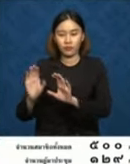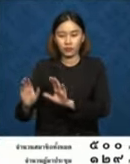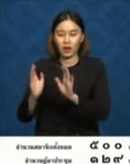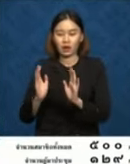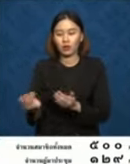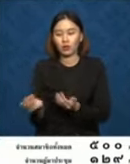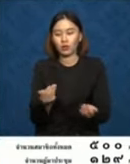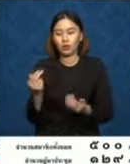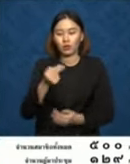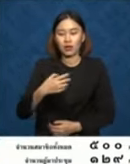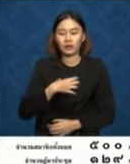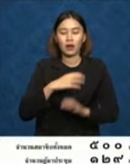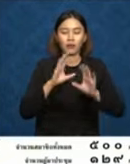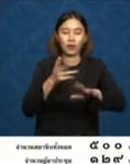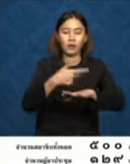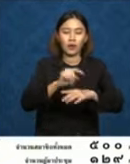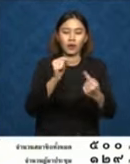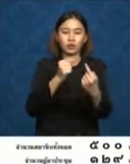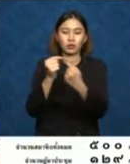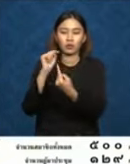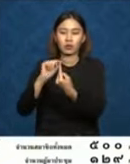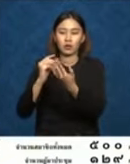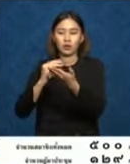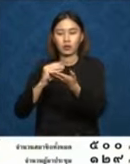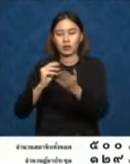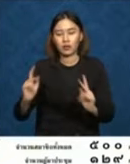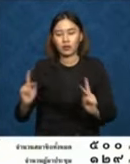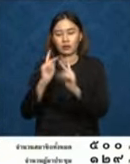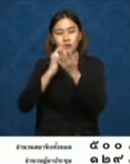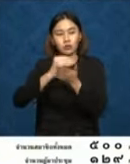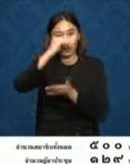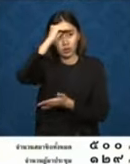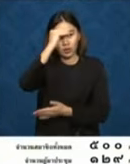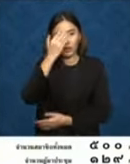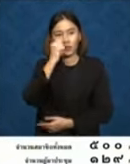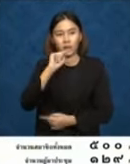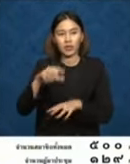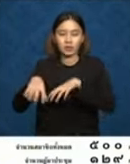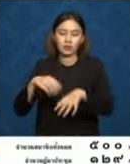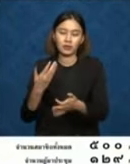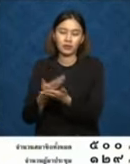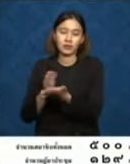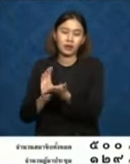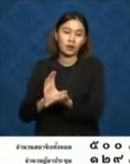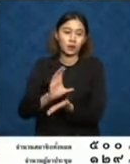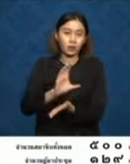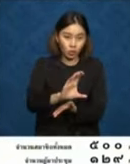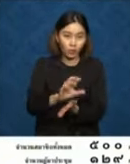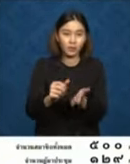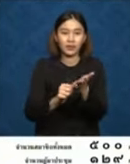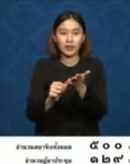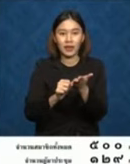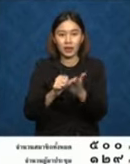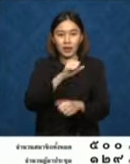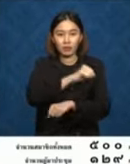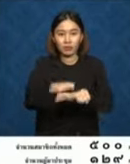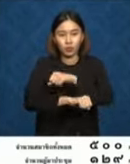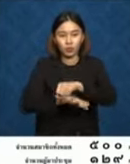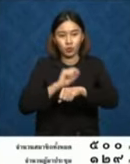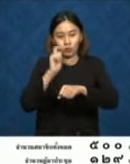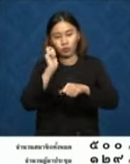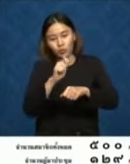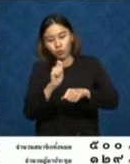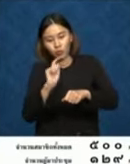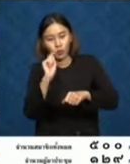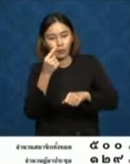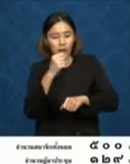จึงอยากจะฝากท่านประธานนะคะไปยังกระทรวงศึกษาธิการค่ะให้เร่งรัดจัดสรรงบประมาณนะคะมาปรับปรุงซ่อมแซมรวมถึ